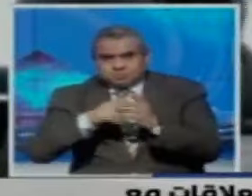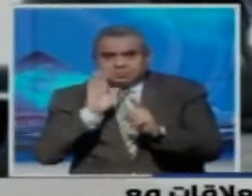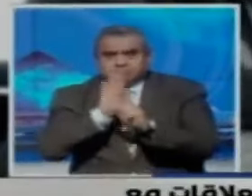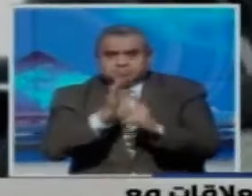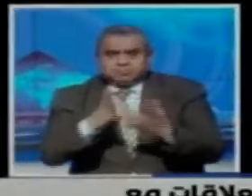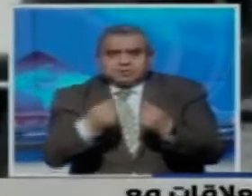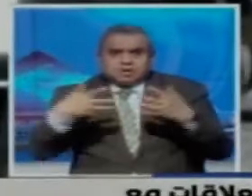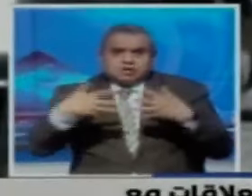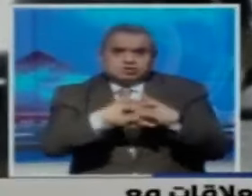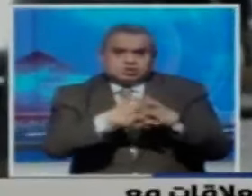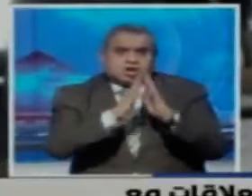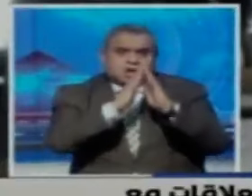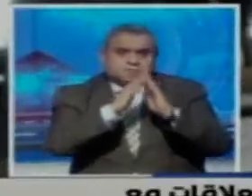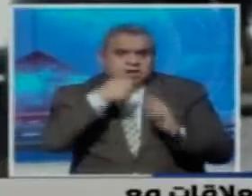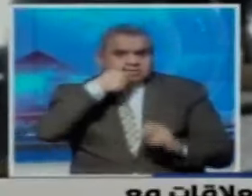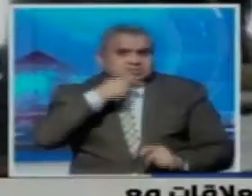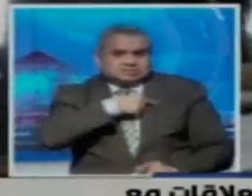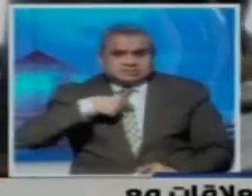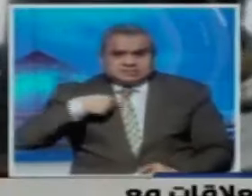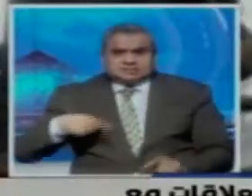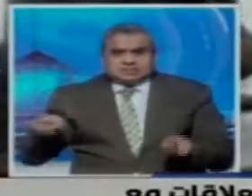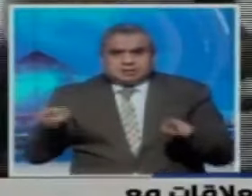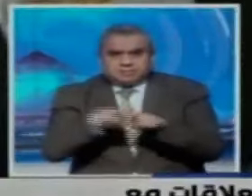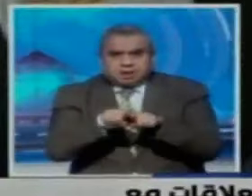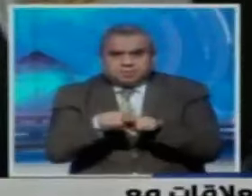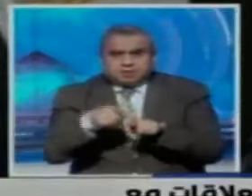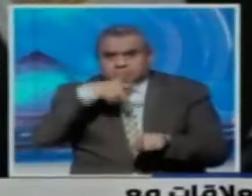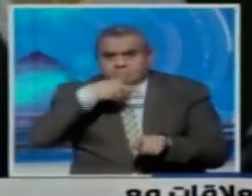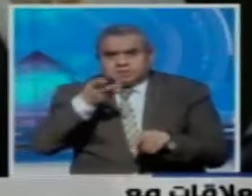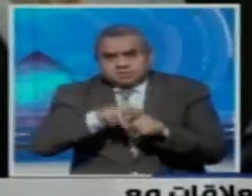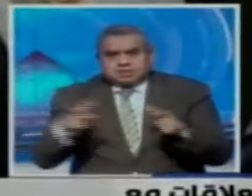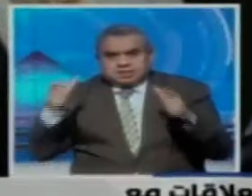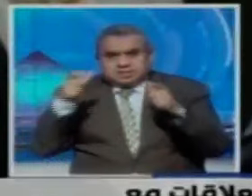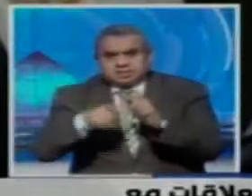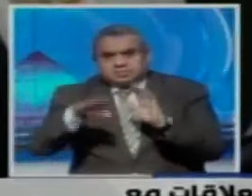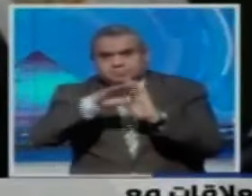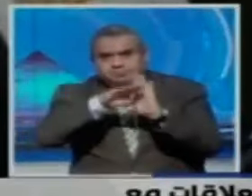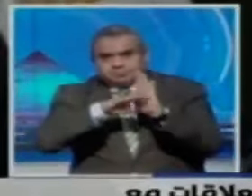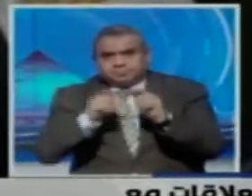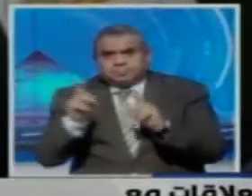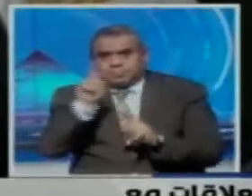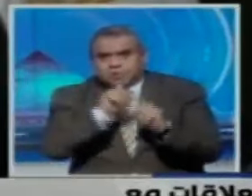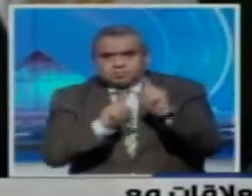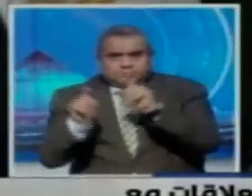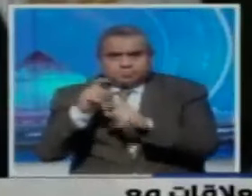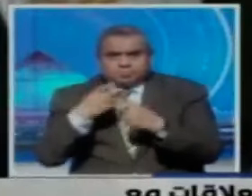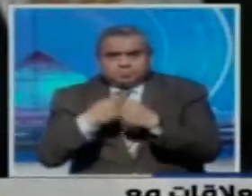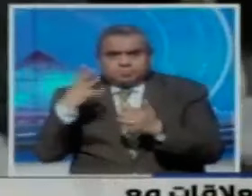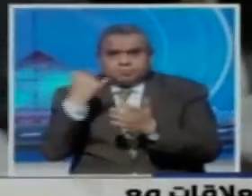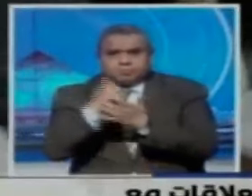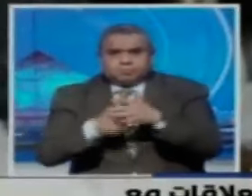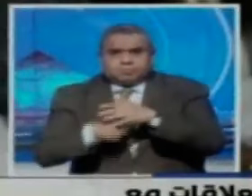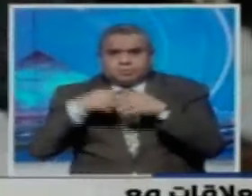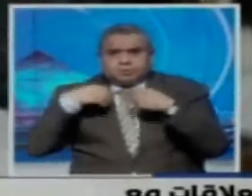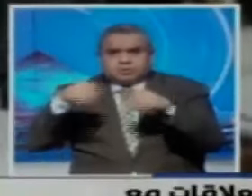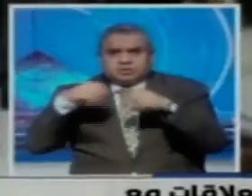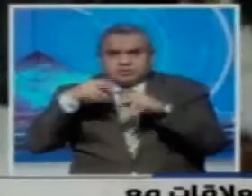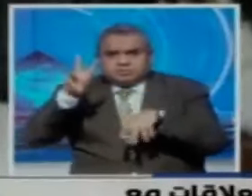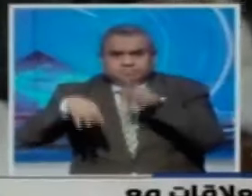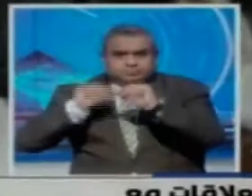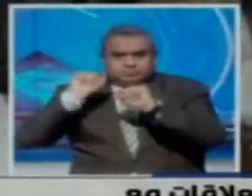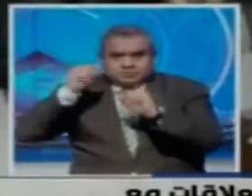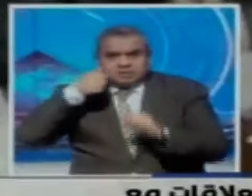وتدعم الشراكة المصرية الصينية. كما تطرق الاجتماع إلى نتائج المباحثات التي تمت مع بنك التصدير